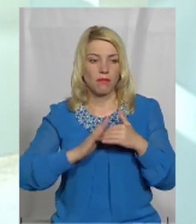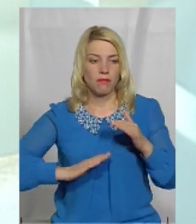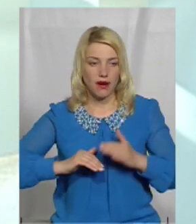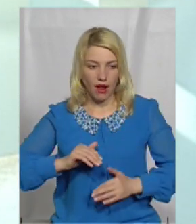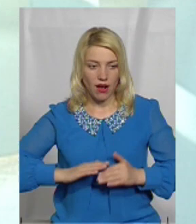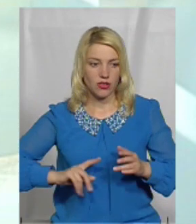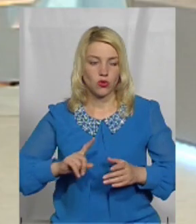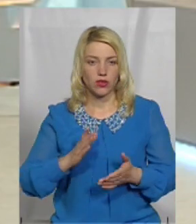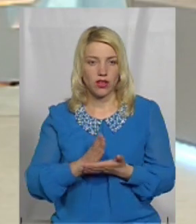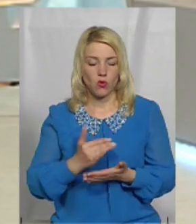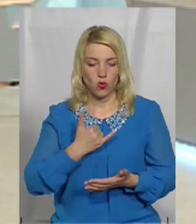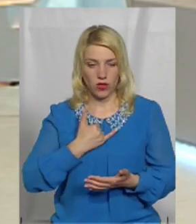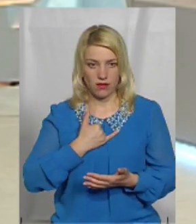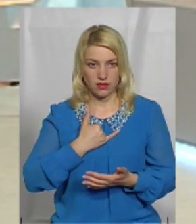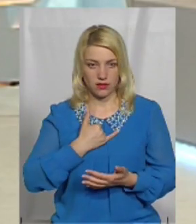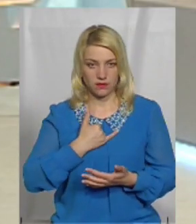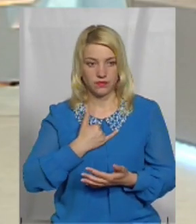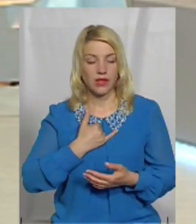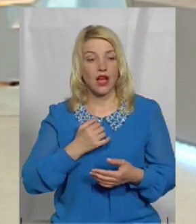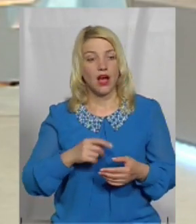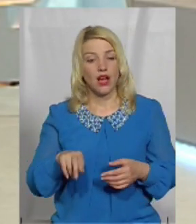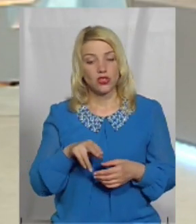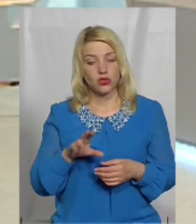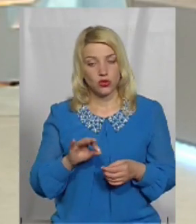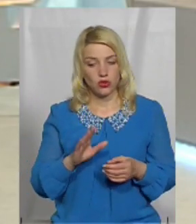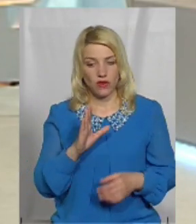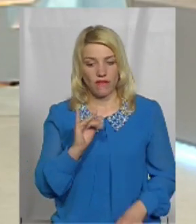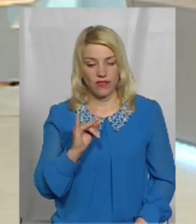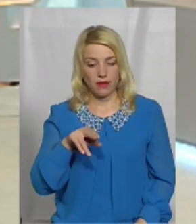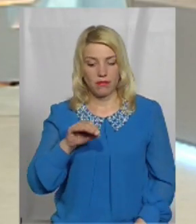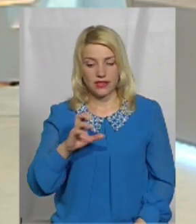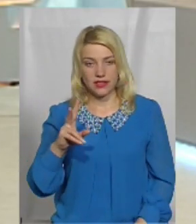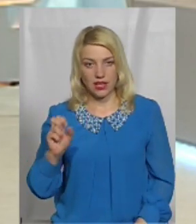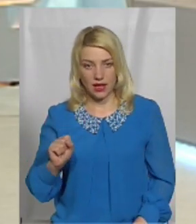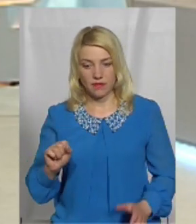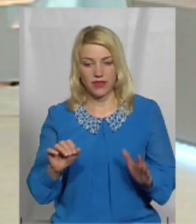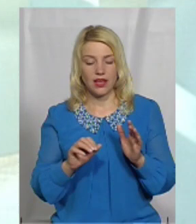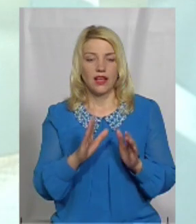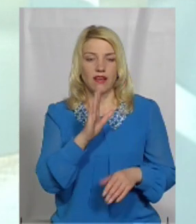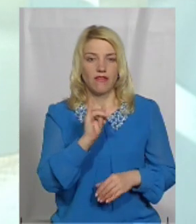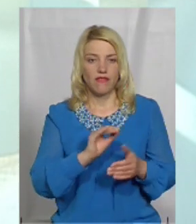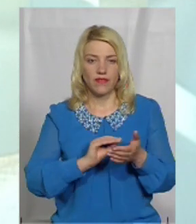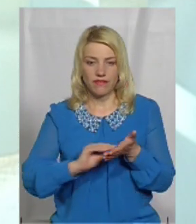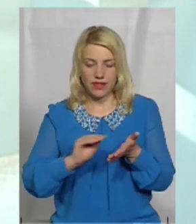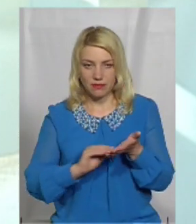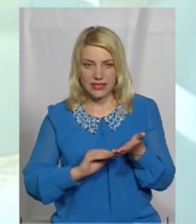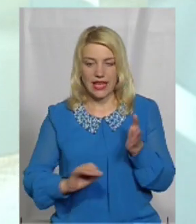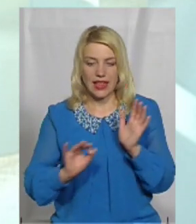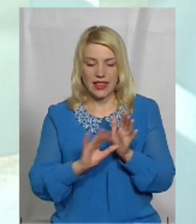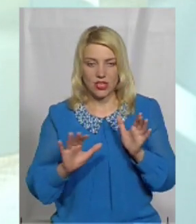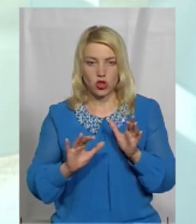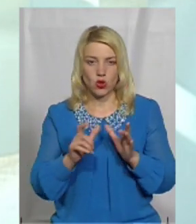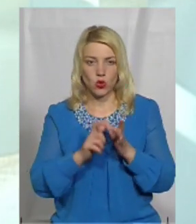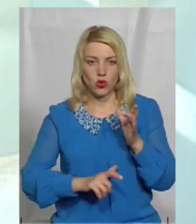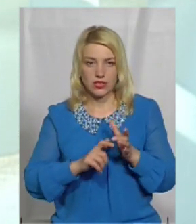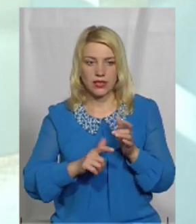ту, яка є в нас. Ну, з приводу виписки, перший етап. Виписка електронного рецепту в нас так само